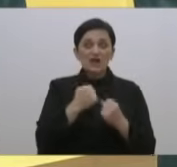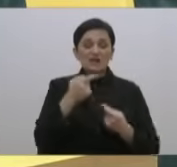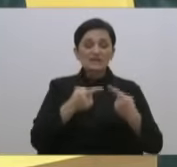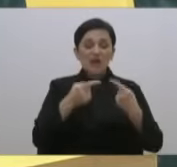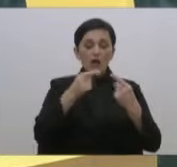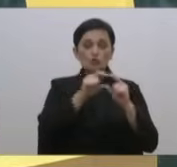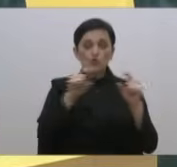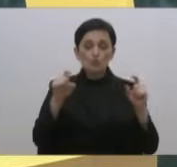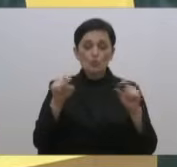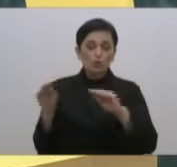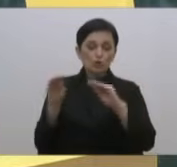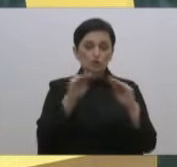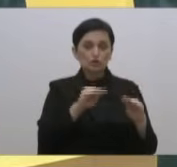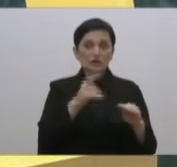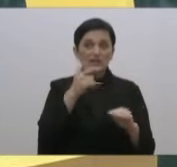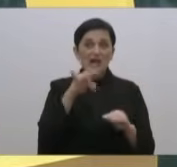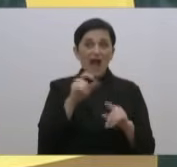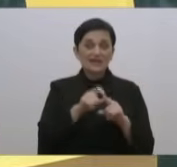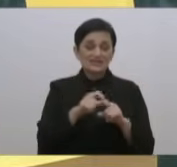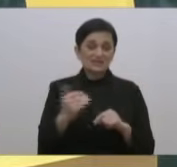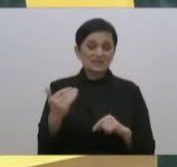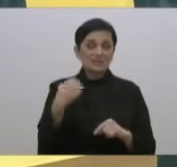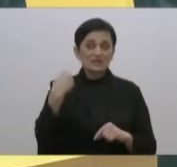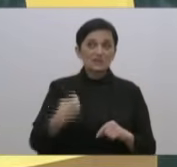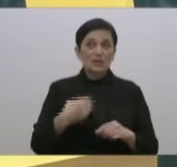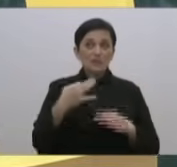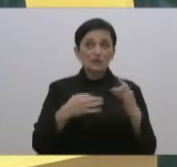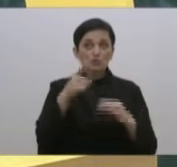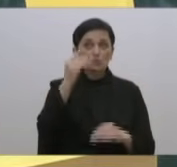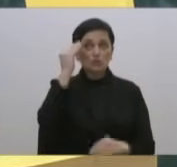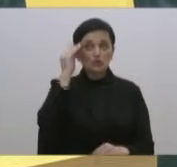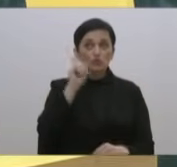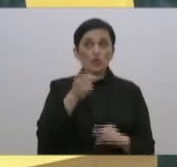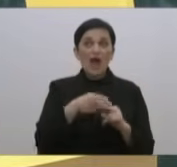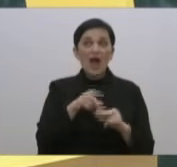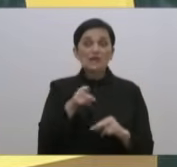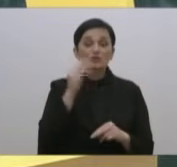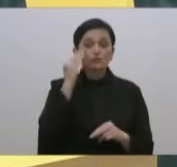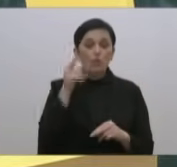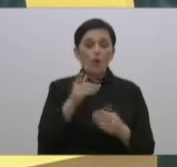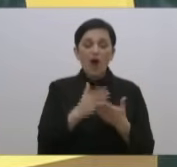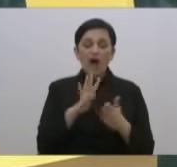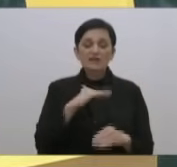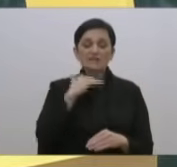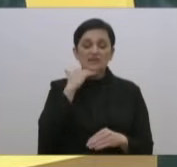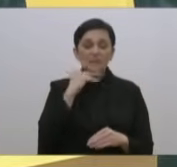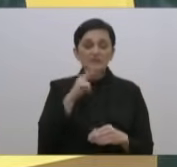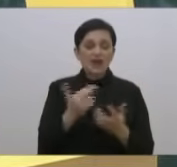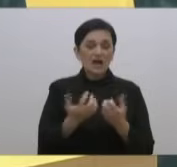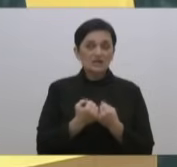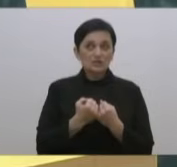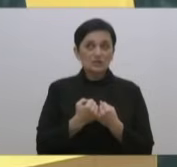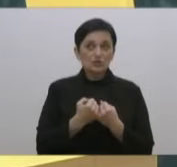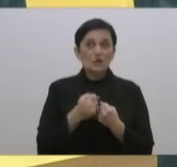დაძაბულობის მუხს შემოიტანდა, მისი გახარიას სიტყვებით, სტრასბურგის სასამართლო მიიჩნევს, რომ ეს პოზიცია არ არის საკმარისი და